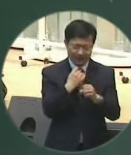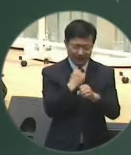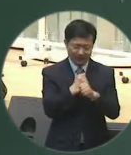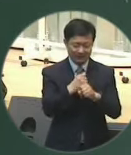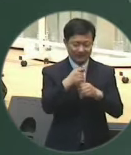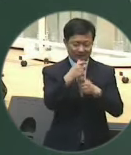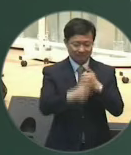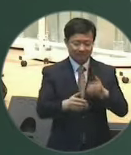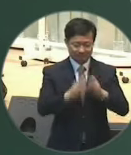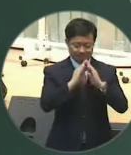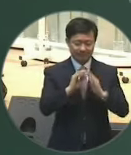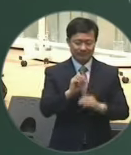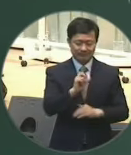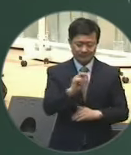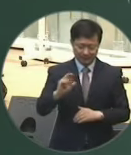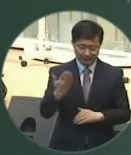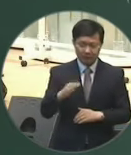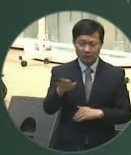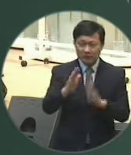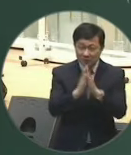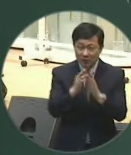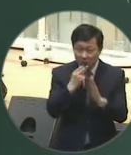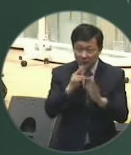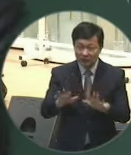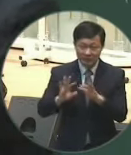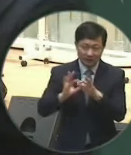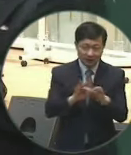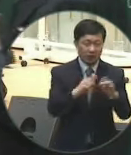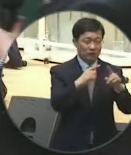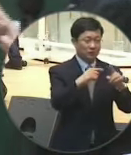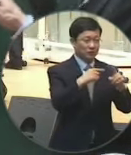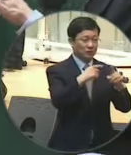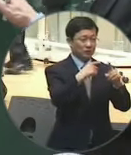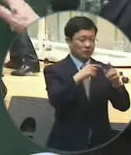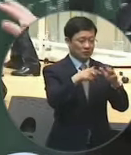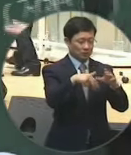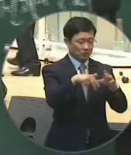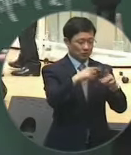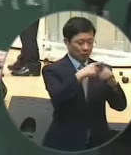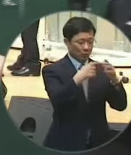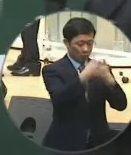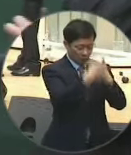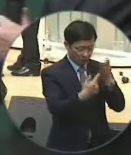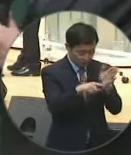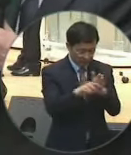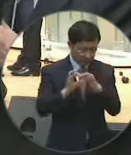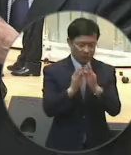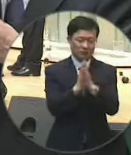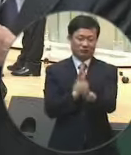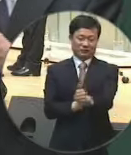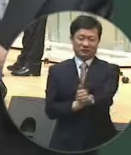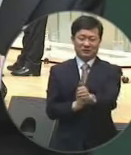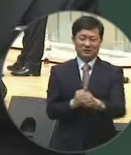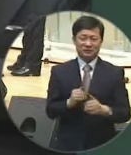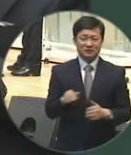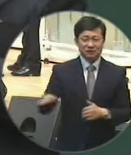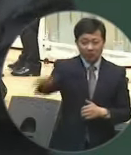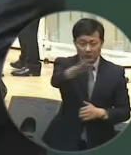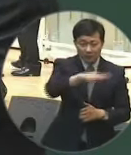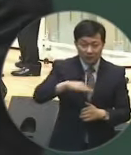번이라도 하세요. If you haven't prayed at all until now, at least pray once today. 이건 무서운 거예요. This is a very scary thing. 왜냐면